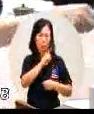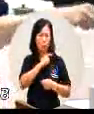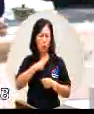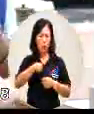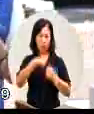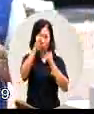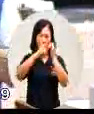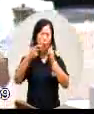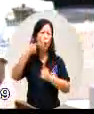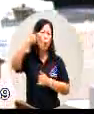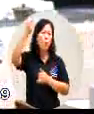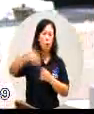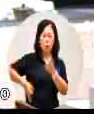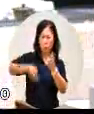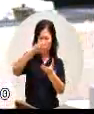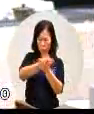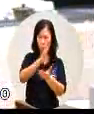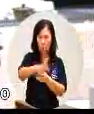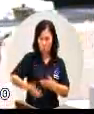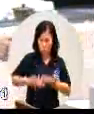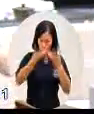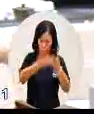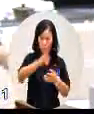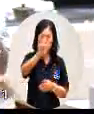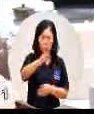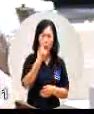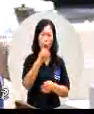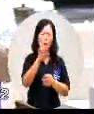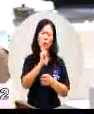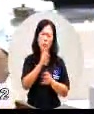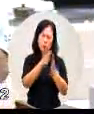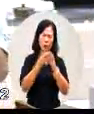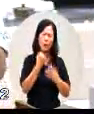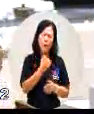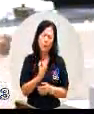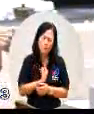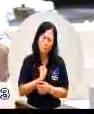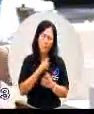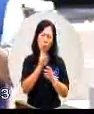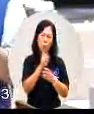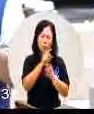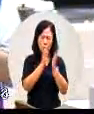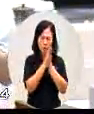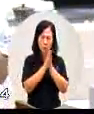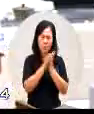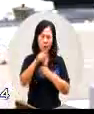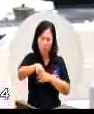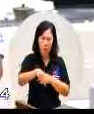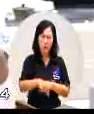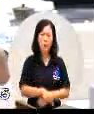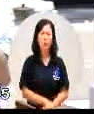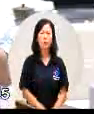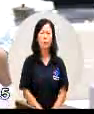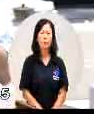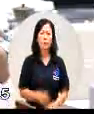都投资贡献出来的。啊、我跟你特很卑微的跟你要求这些，应该、